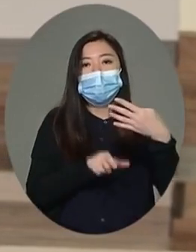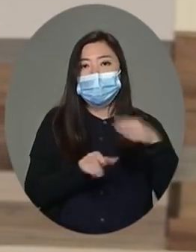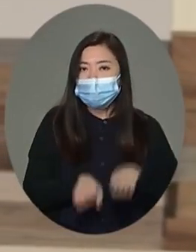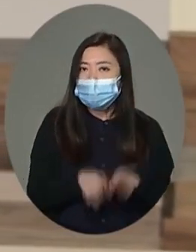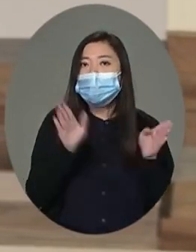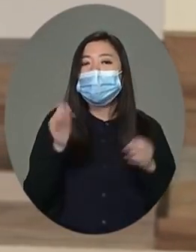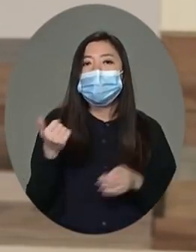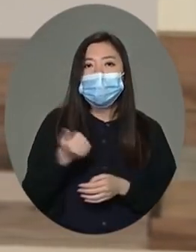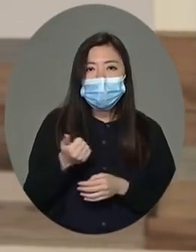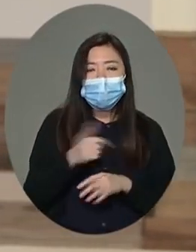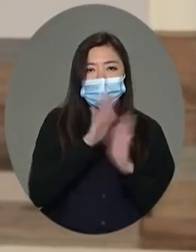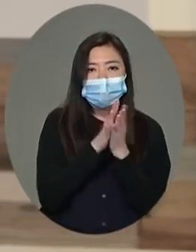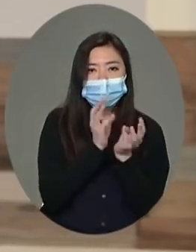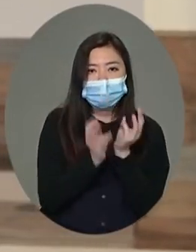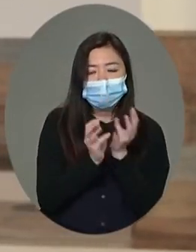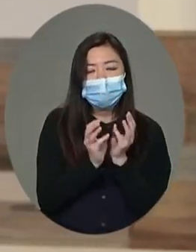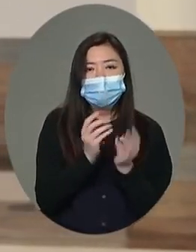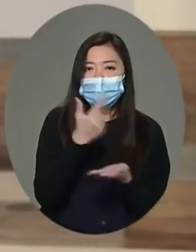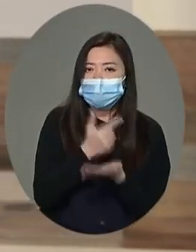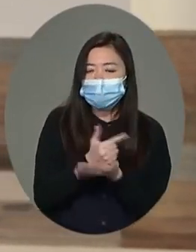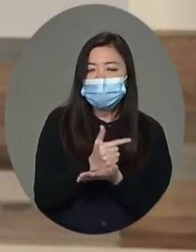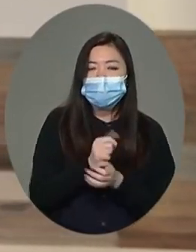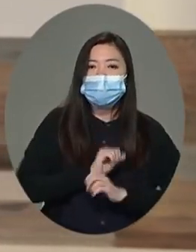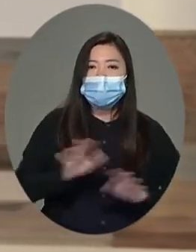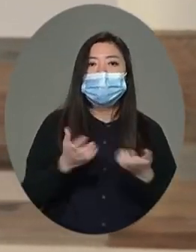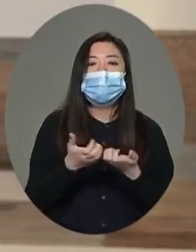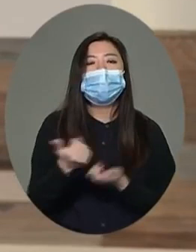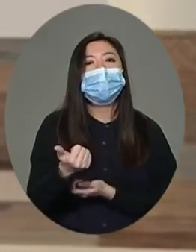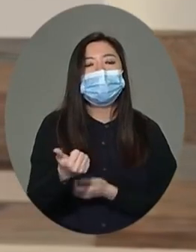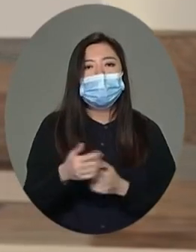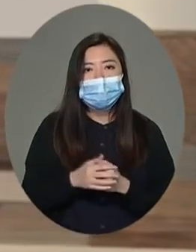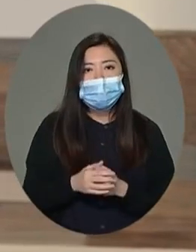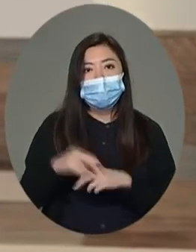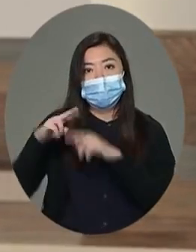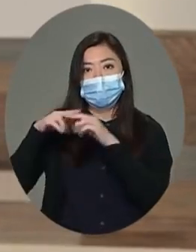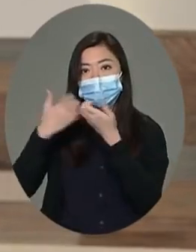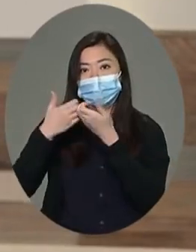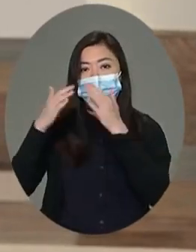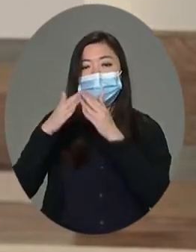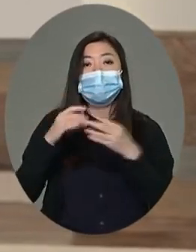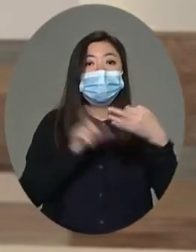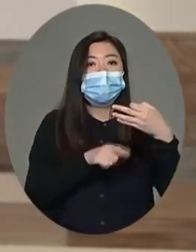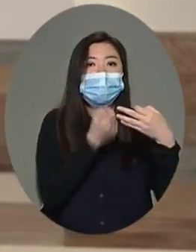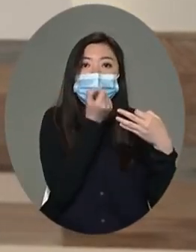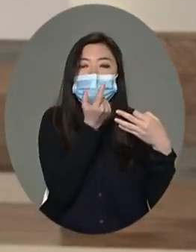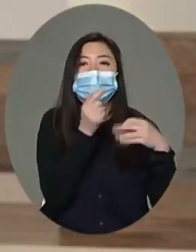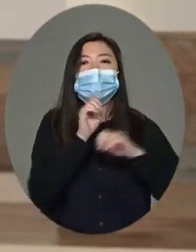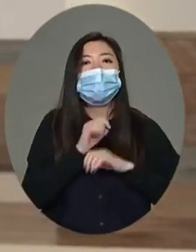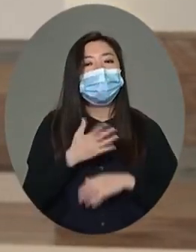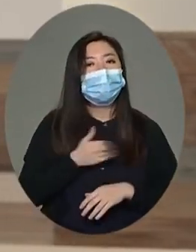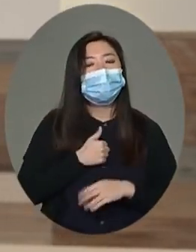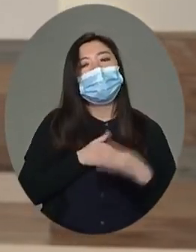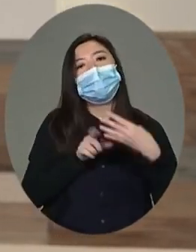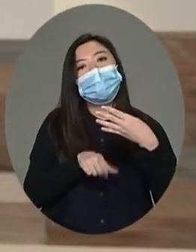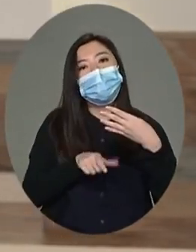4月开始就会陆续公布普查主要的数据。 國家統計局在三月的時候透露，